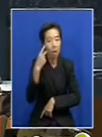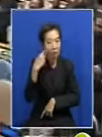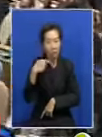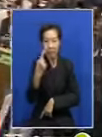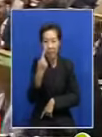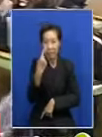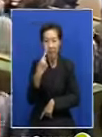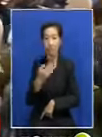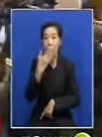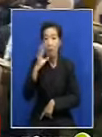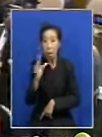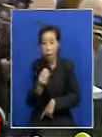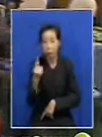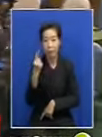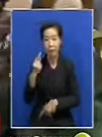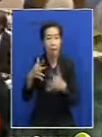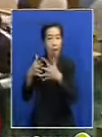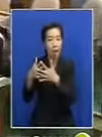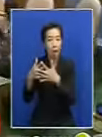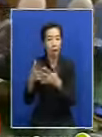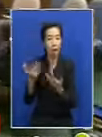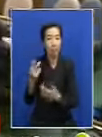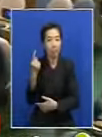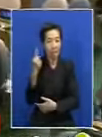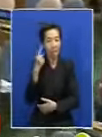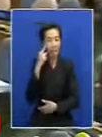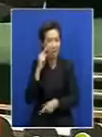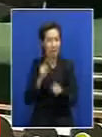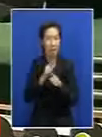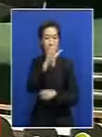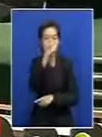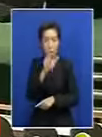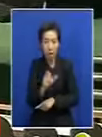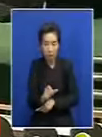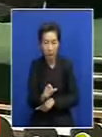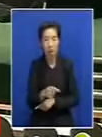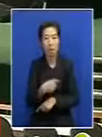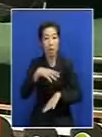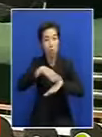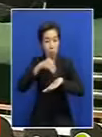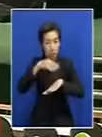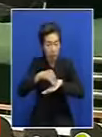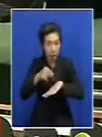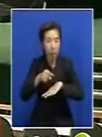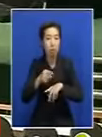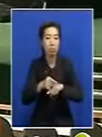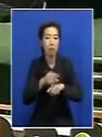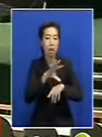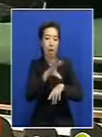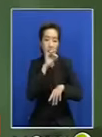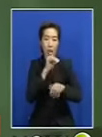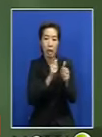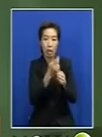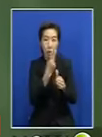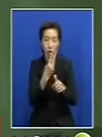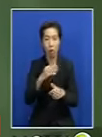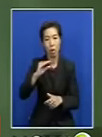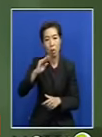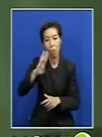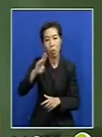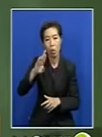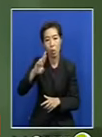ริกาทวีปละ1ที่นั่งโดยอิตาลีเนเธอร์แลนด์และสวีเดนแข่งกันเป็นตัวแทนยุโรปขณะที่โบลิเวียเป็นตัว